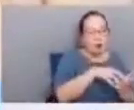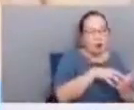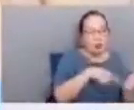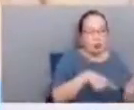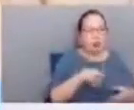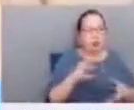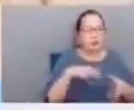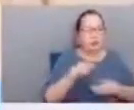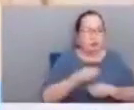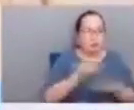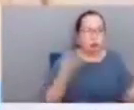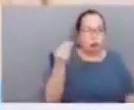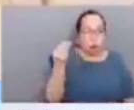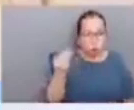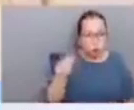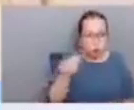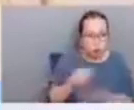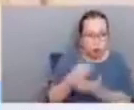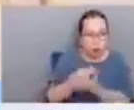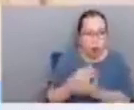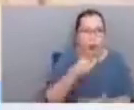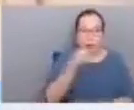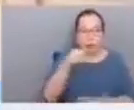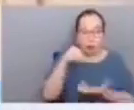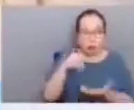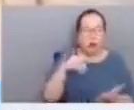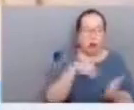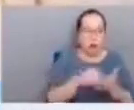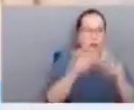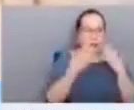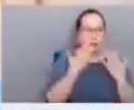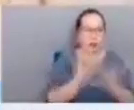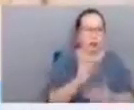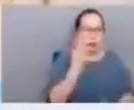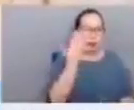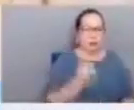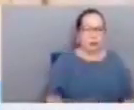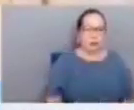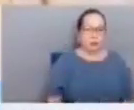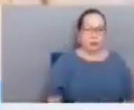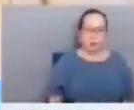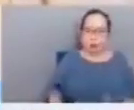salary loan na ino-offer po ng GSIS? At magkano daw po yung interest, sir?